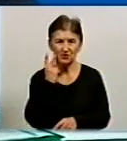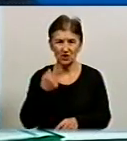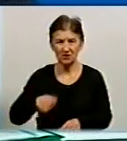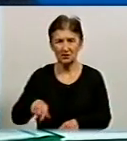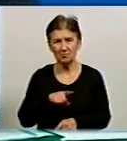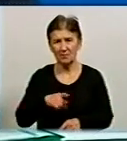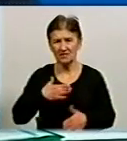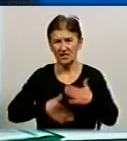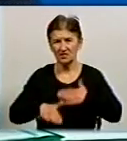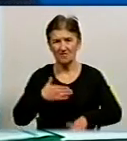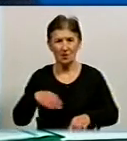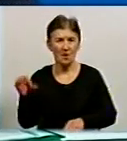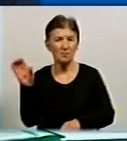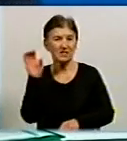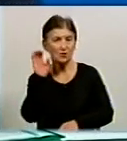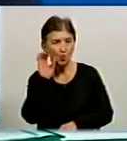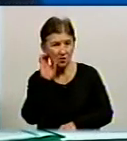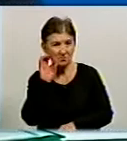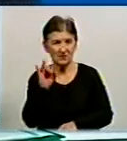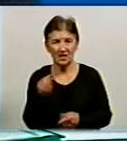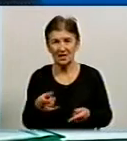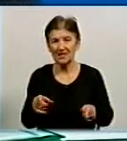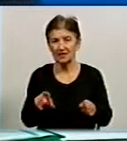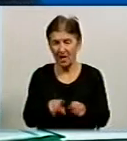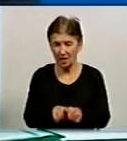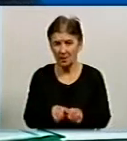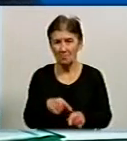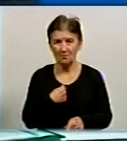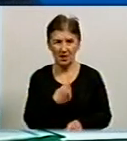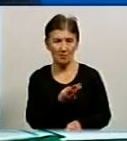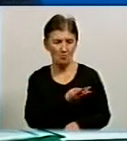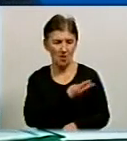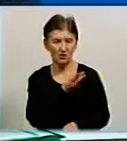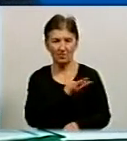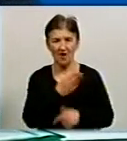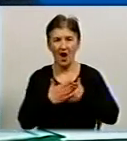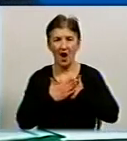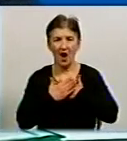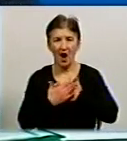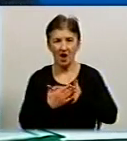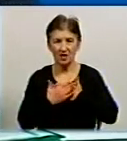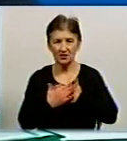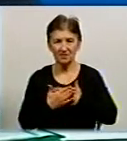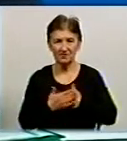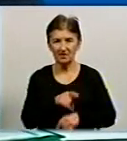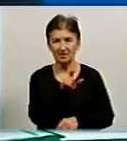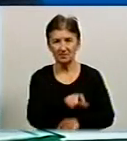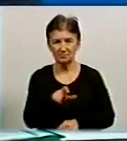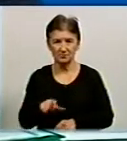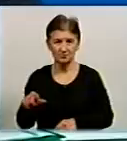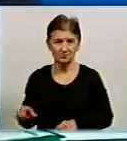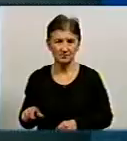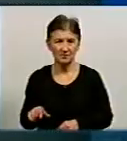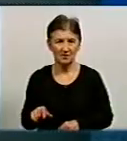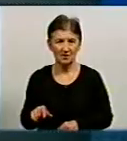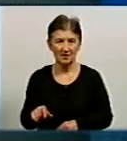задоволенням прислухаємось до громади, і таким чином ми мотивуємо активних і конструктивних членів нашої громади. Цікава